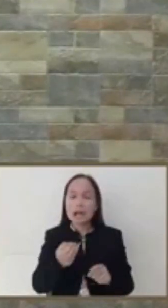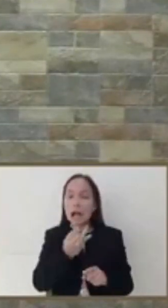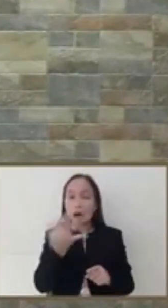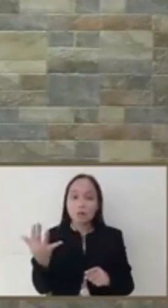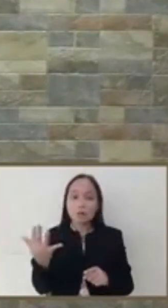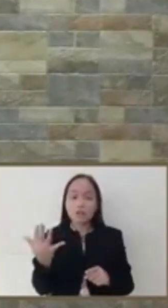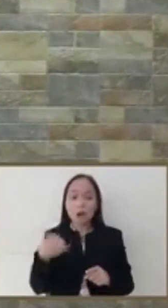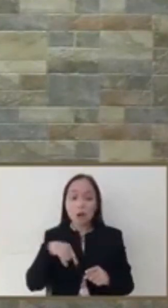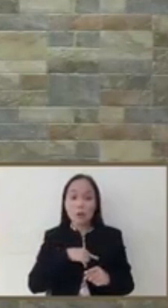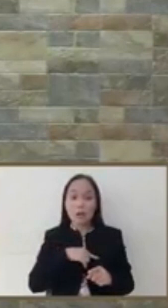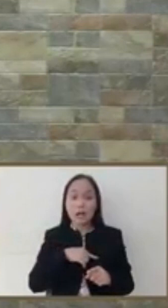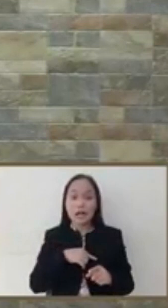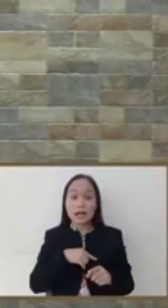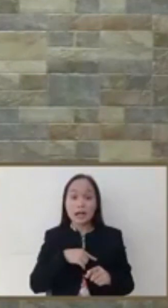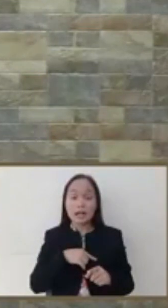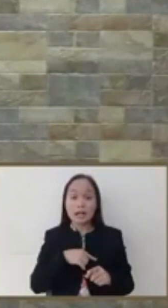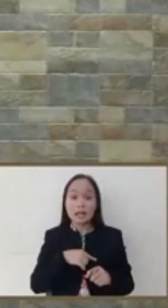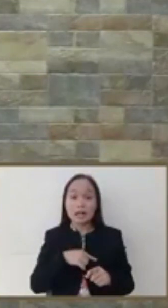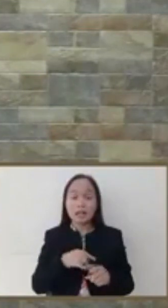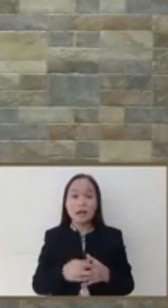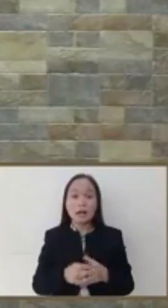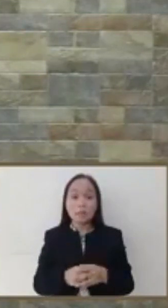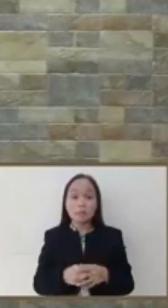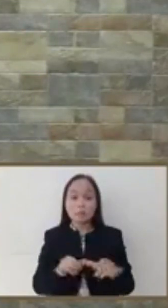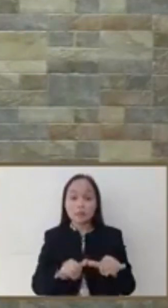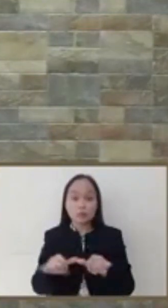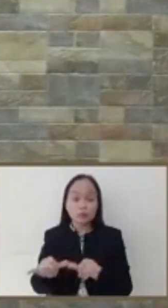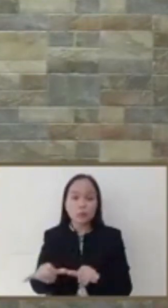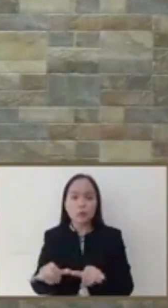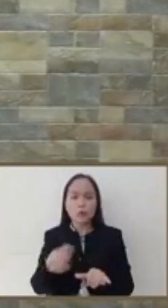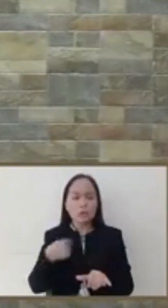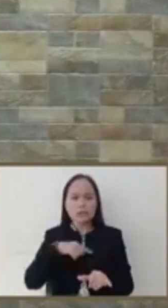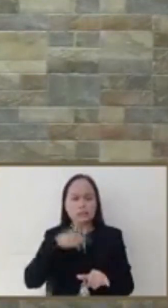ating kayamanan ay kung magkano ang ating tinatabi.